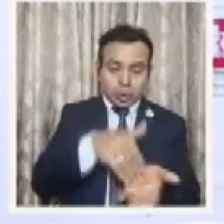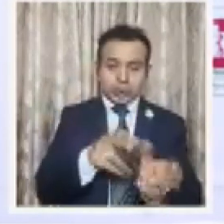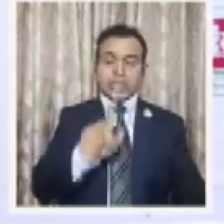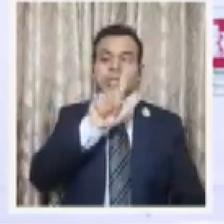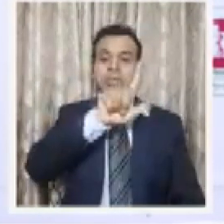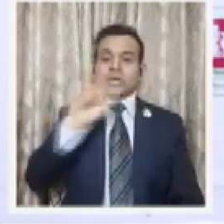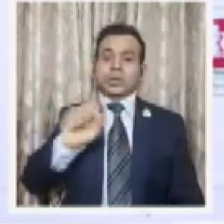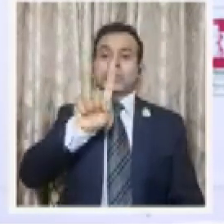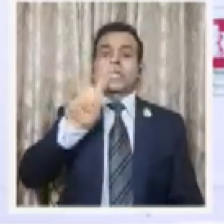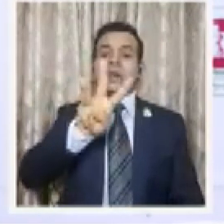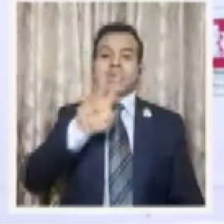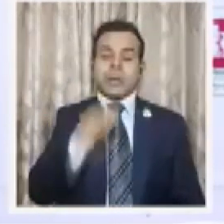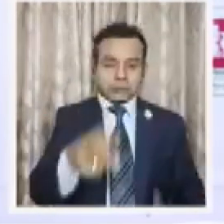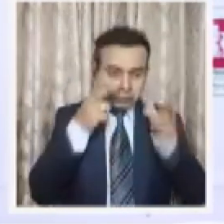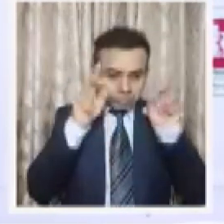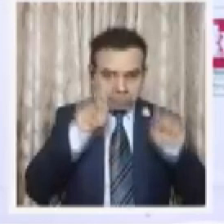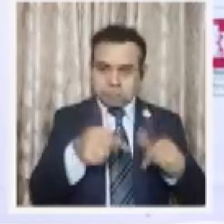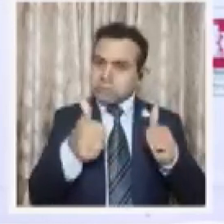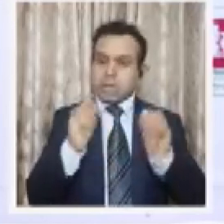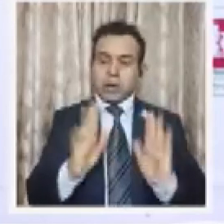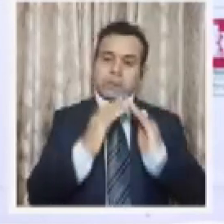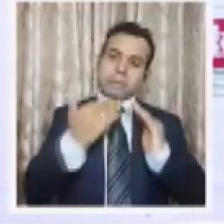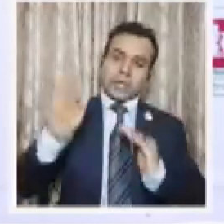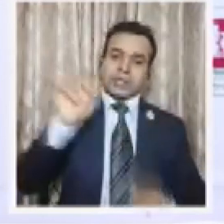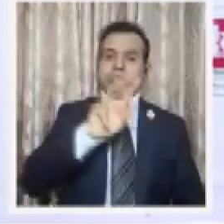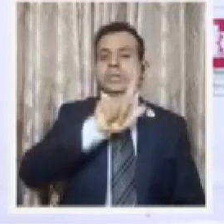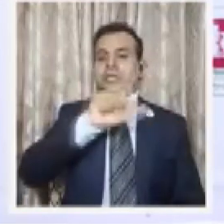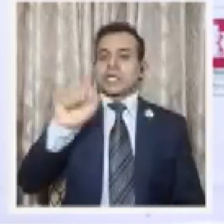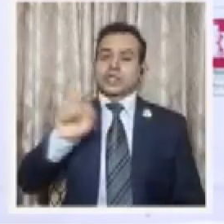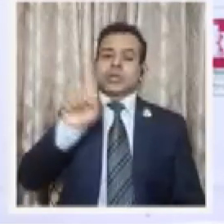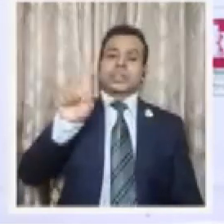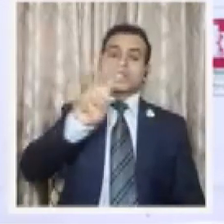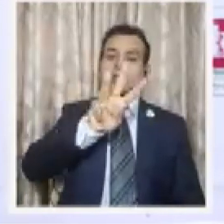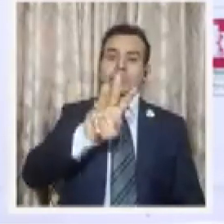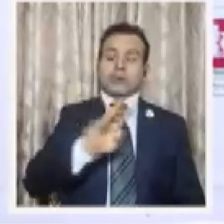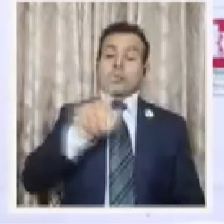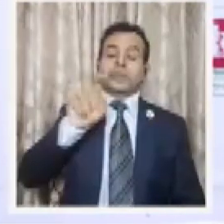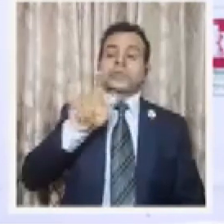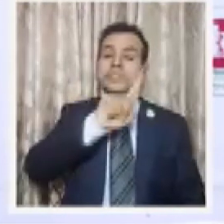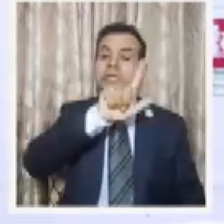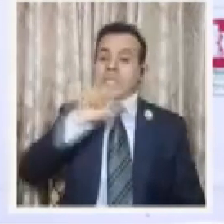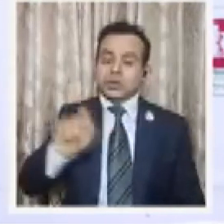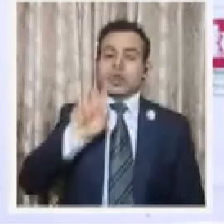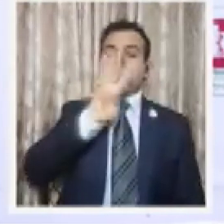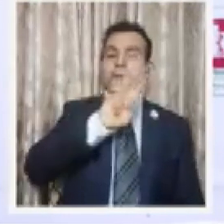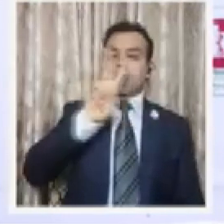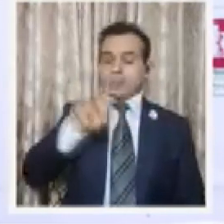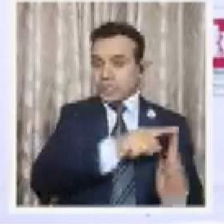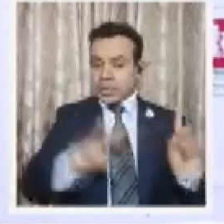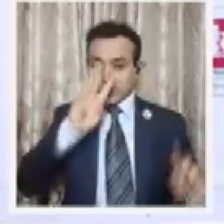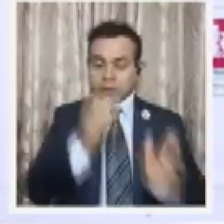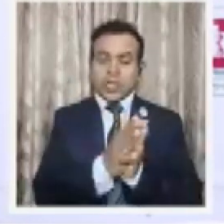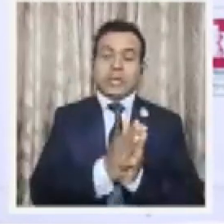24 ঘন্টা আইসোলেশনে যুক্ত হয়েছেন 713 জন, আইসোলেশন থেকে ছাড় পেয়েছেন 732 জন। এ